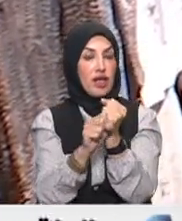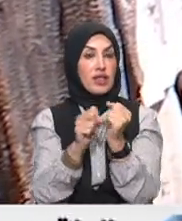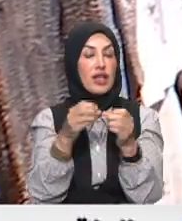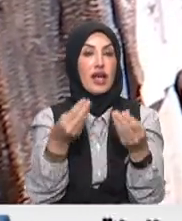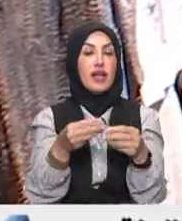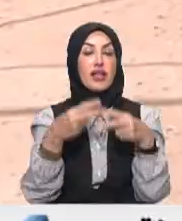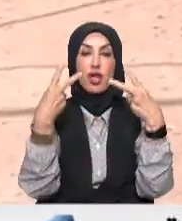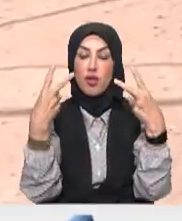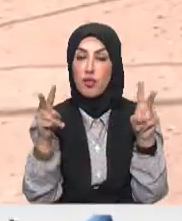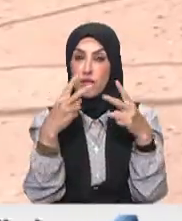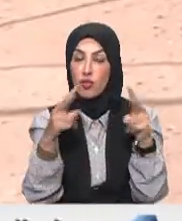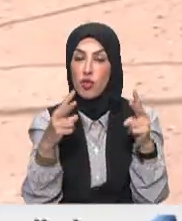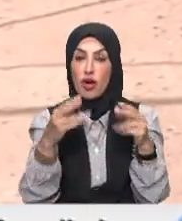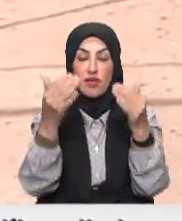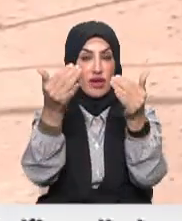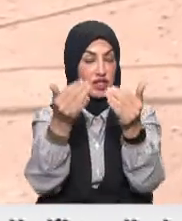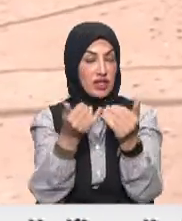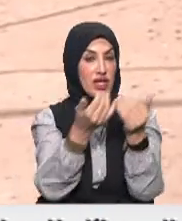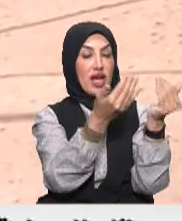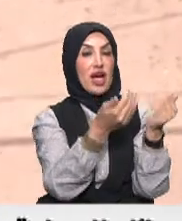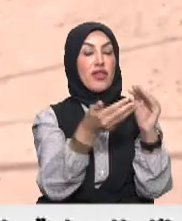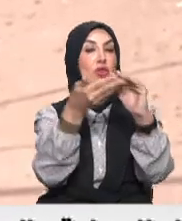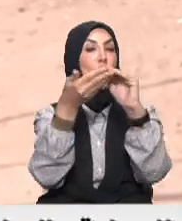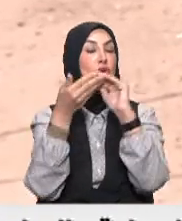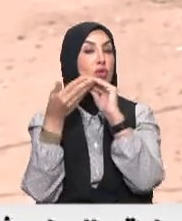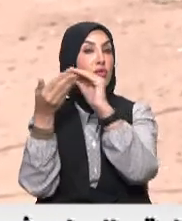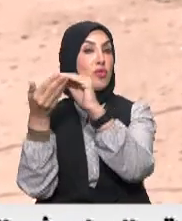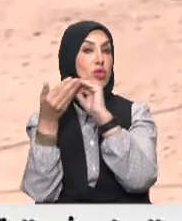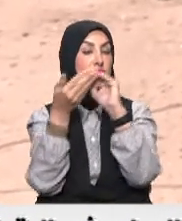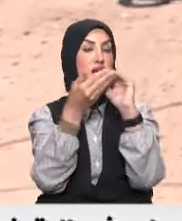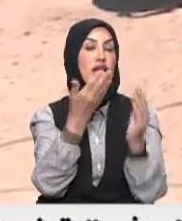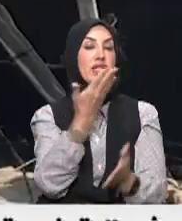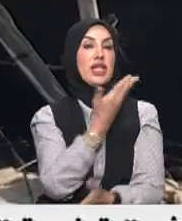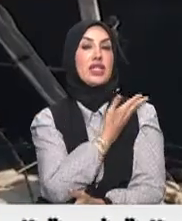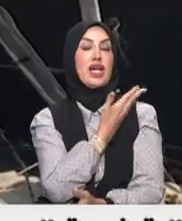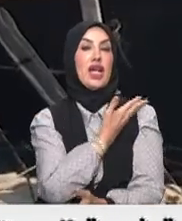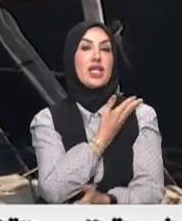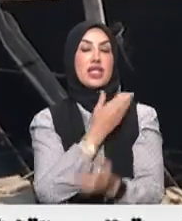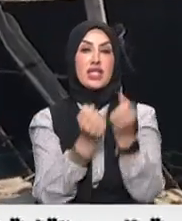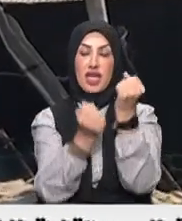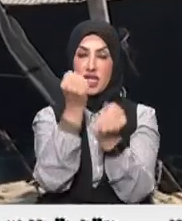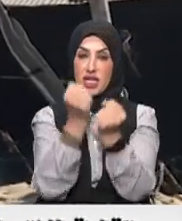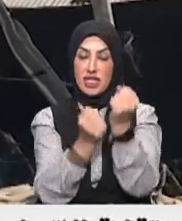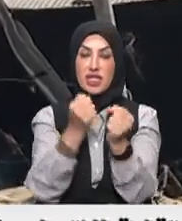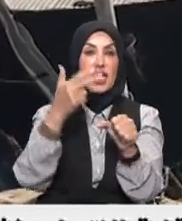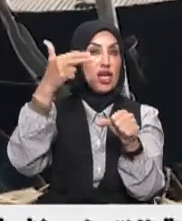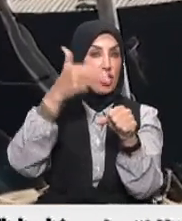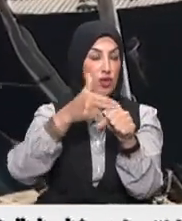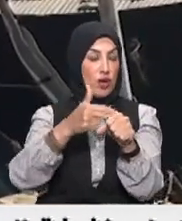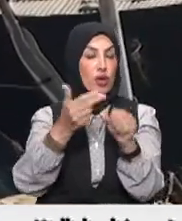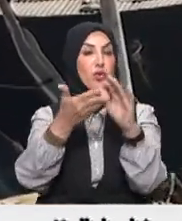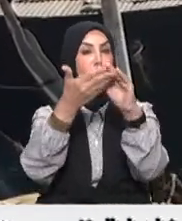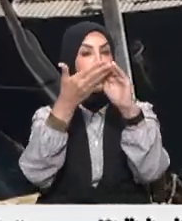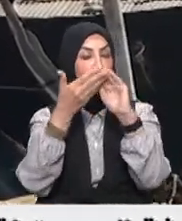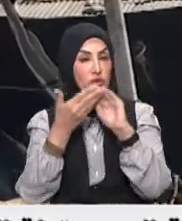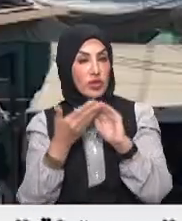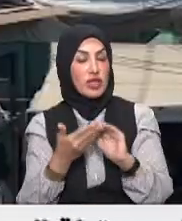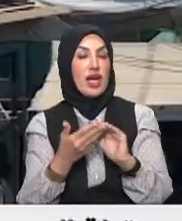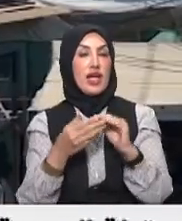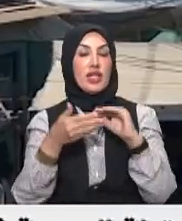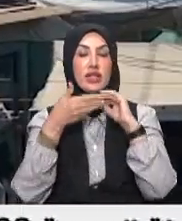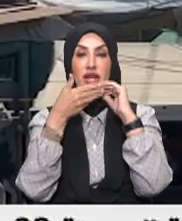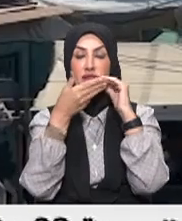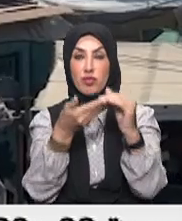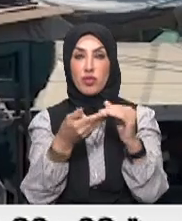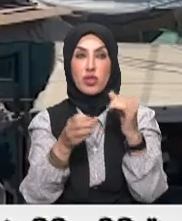600 شاحنه مساعدات يوميا الى غزه بما في ذلك 50 شاحنه وقود وكذلك المعدات اللازمه لازاله